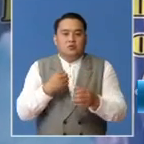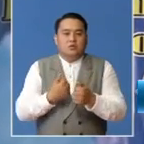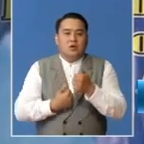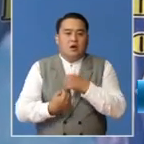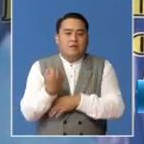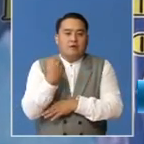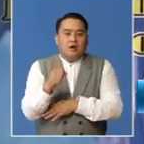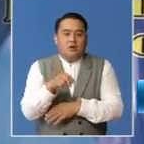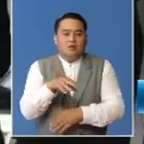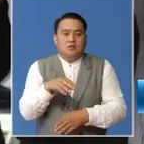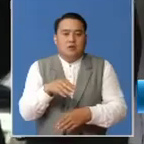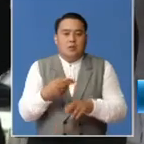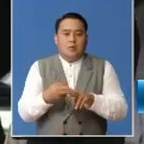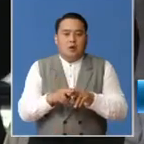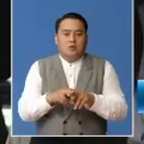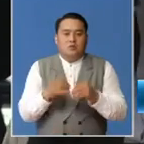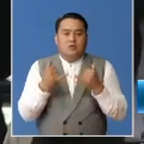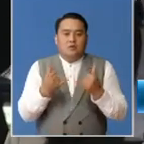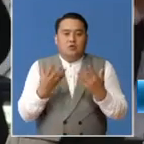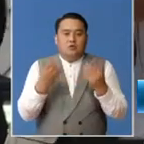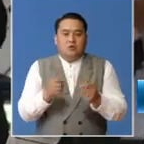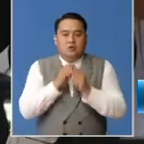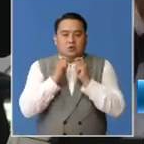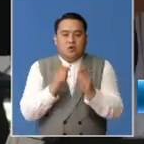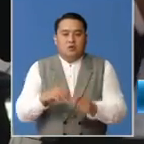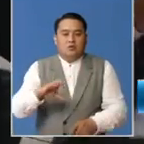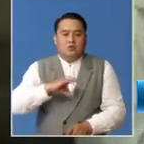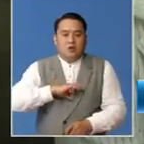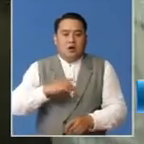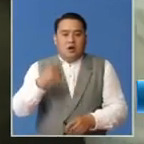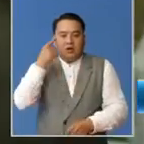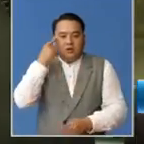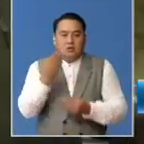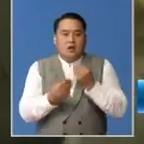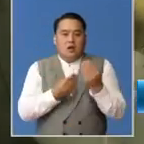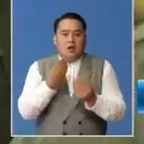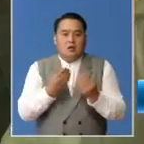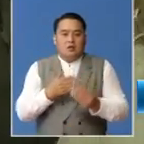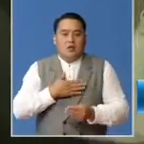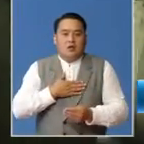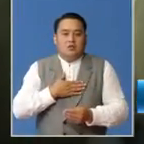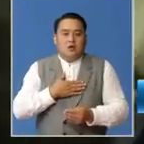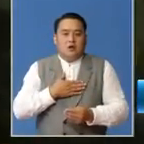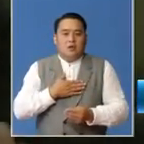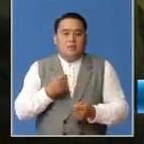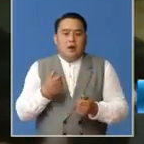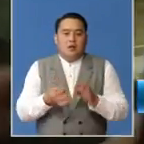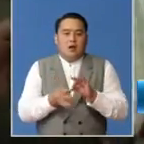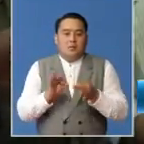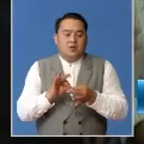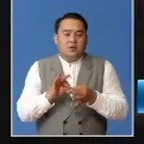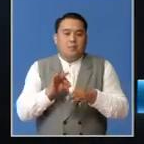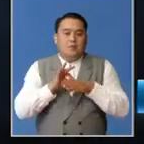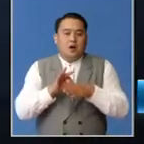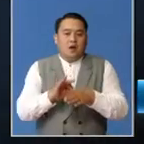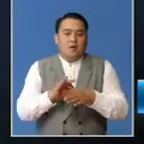на этот раз завоевала самую престижную на сегодняшний день награду в своей жизни. Ведь азиатские игры считаются на нашем континенте малыми олимпийскими.